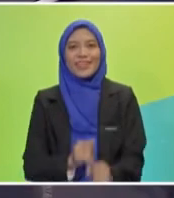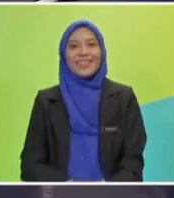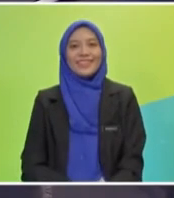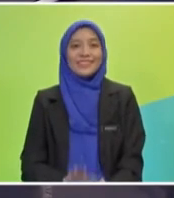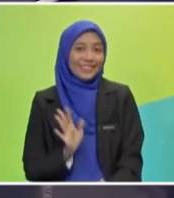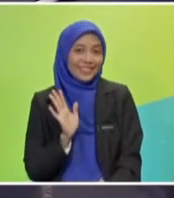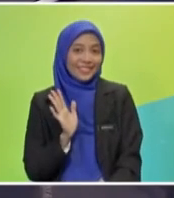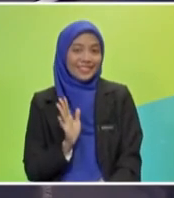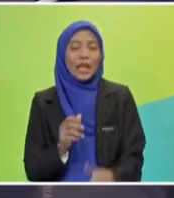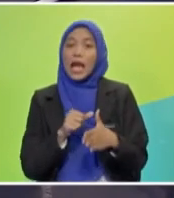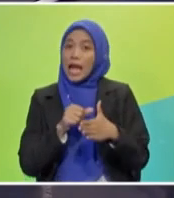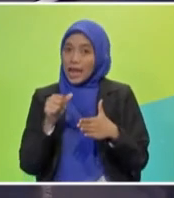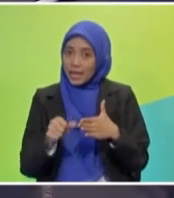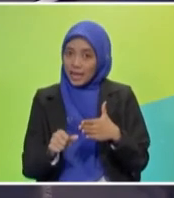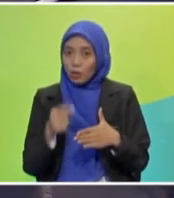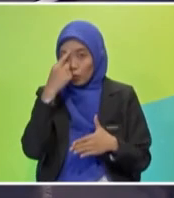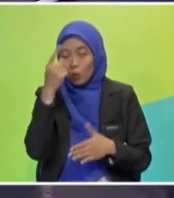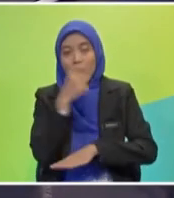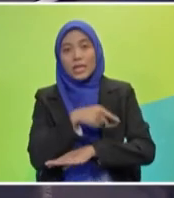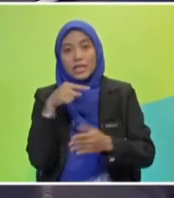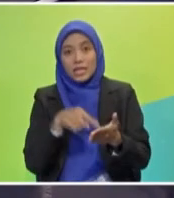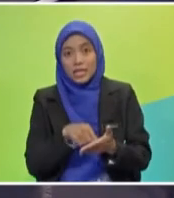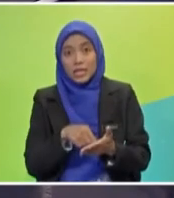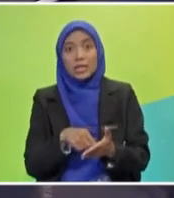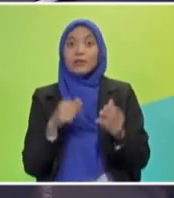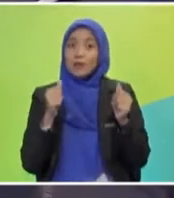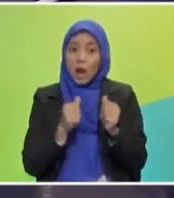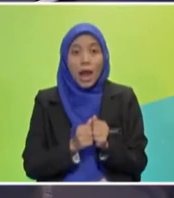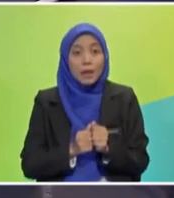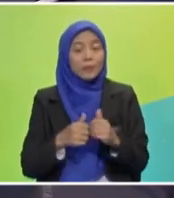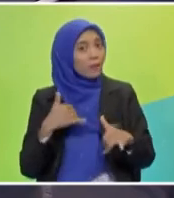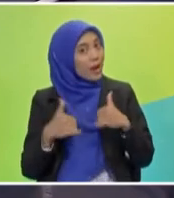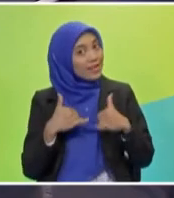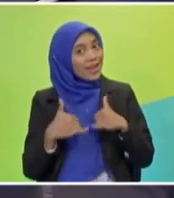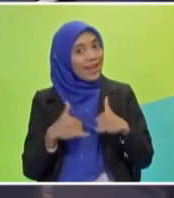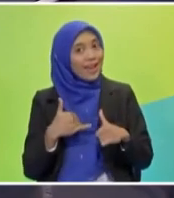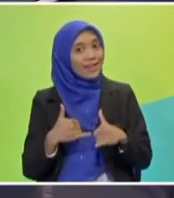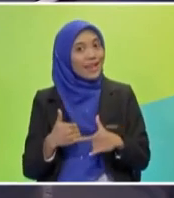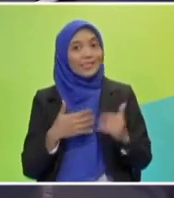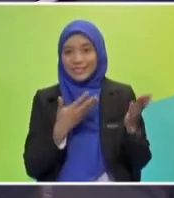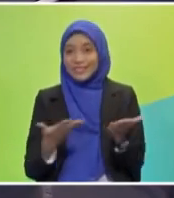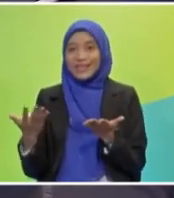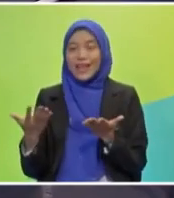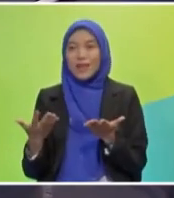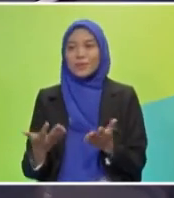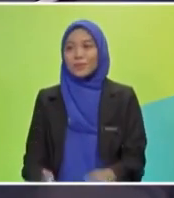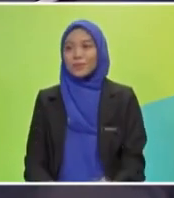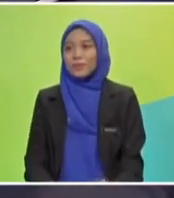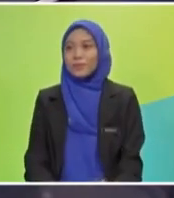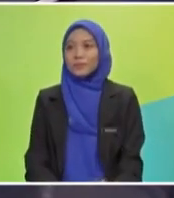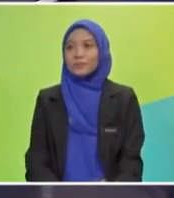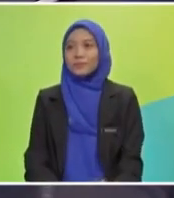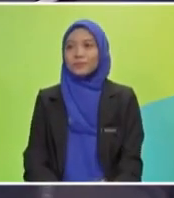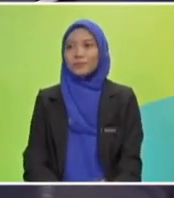Perak. Kita akan akhiri episod kita hari ini, cikgu, dengan satu permainan. Sedikit penjelasan ringkas, cikgu, silakan. Okey. Apakah yang akan kita lakukan bersama-sama?